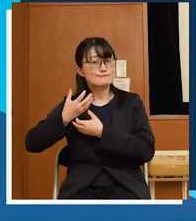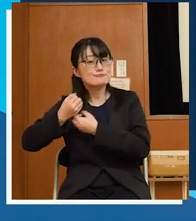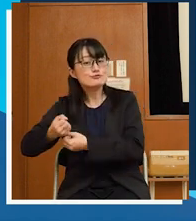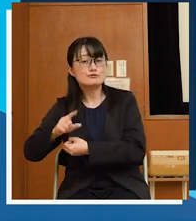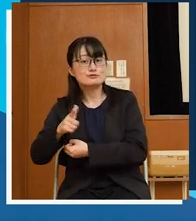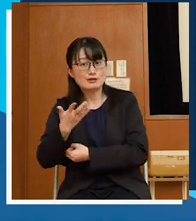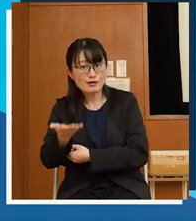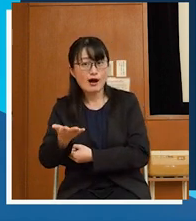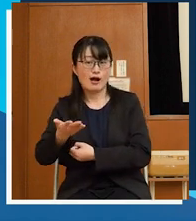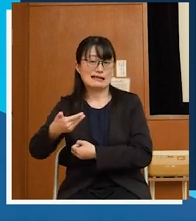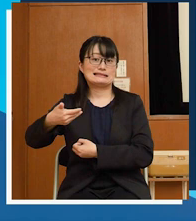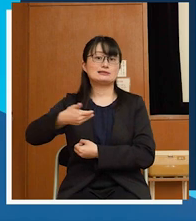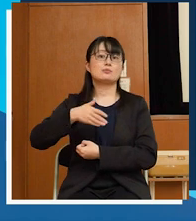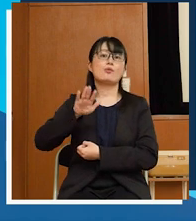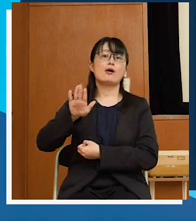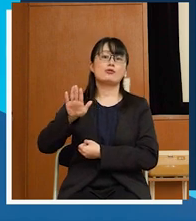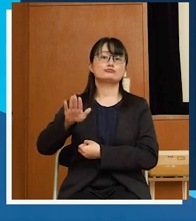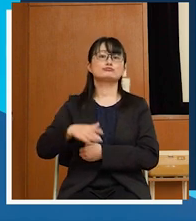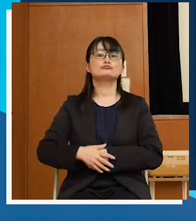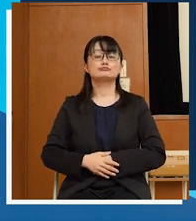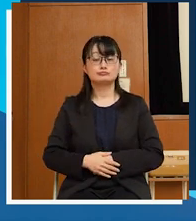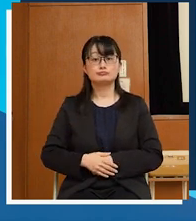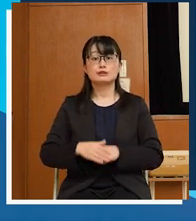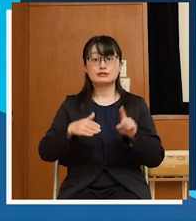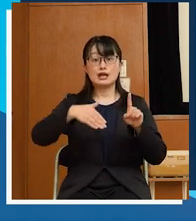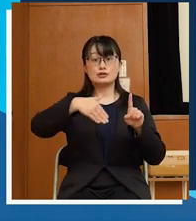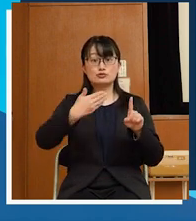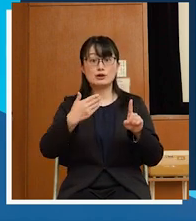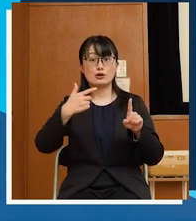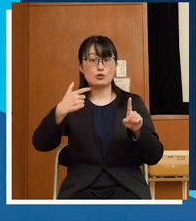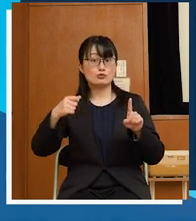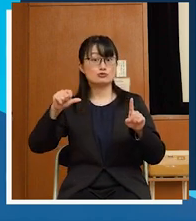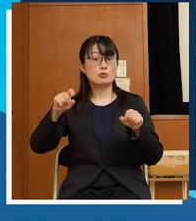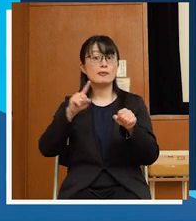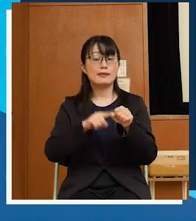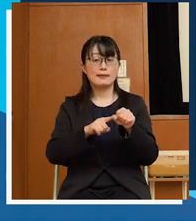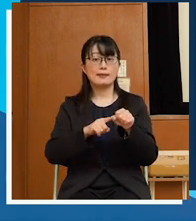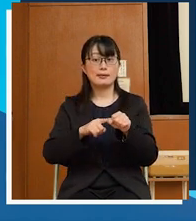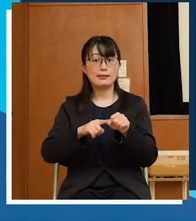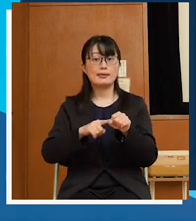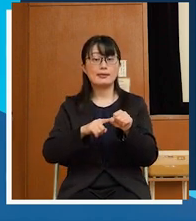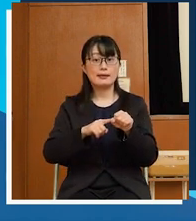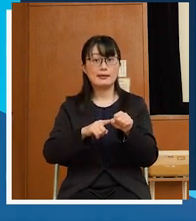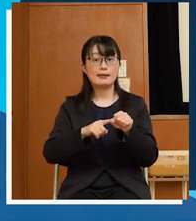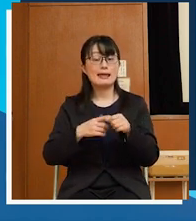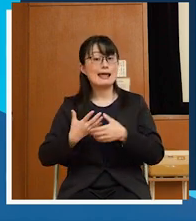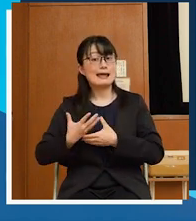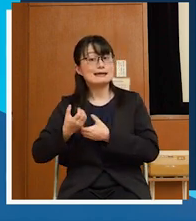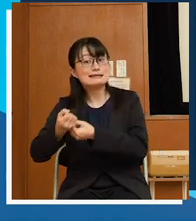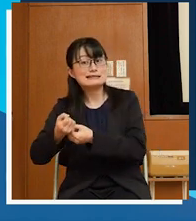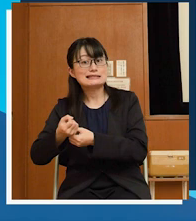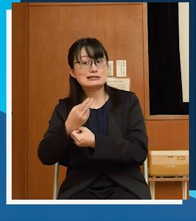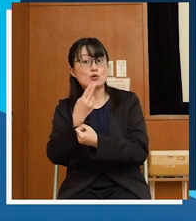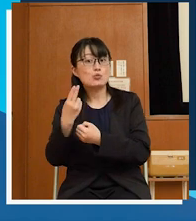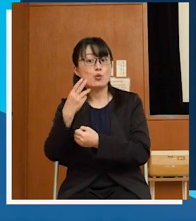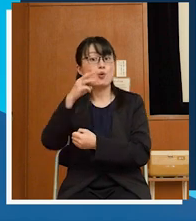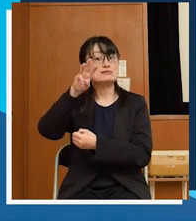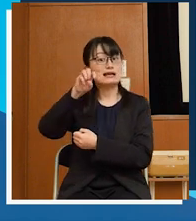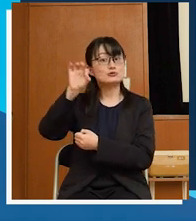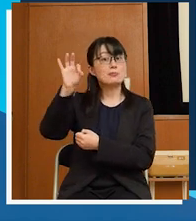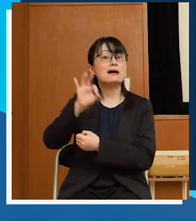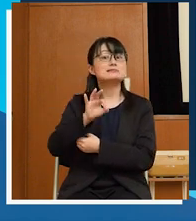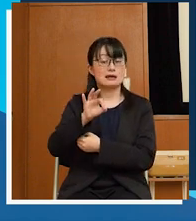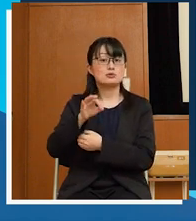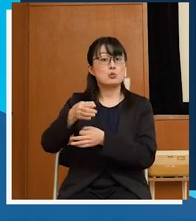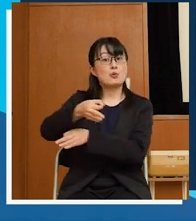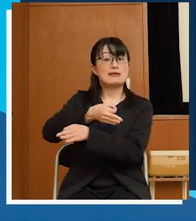実はところが1965年は米軍基地の依存度が30%だったこの沖縄県内